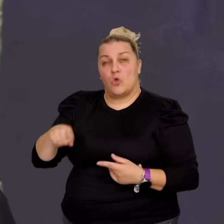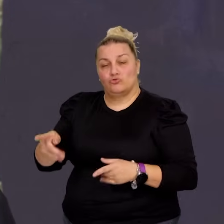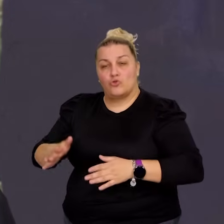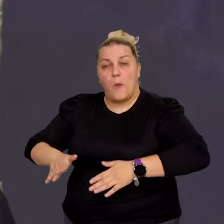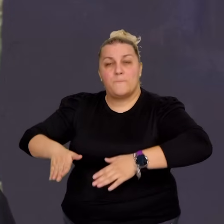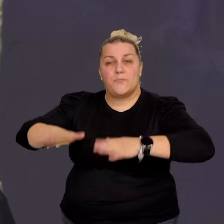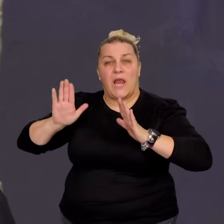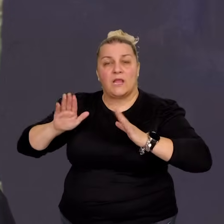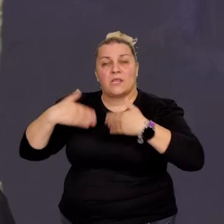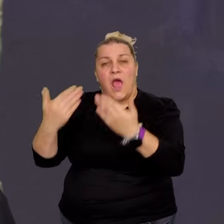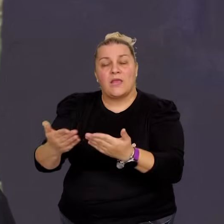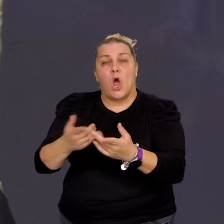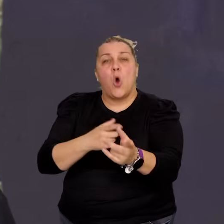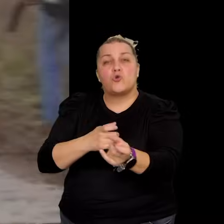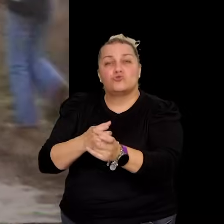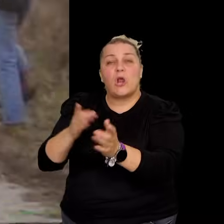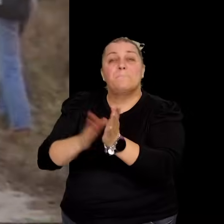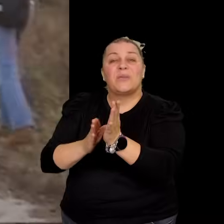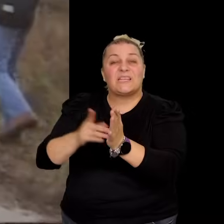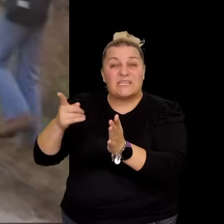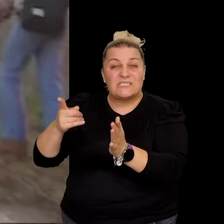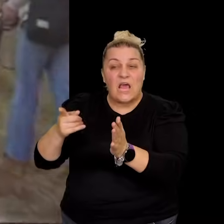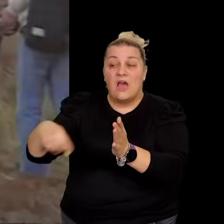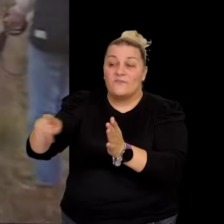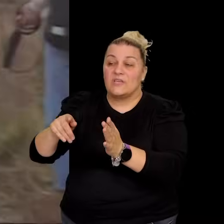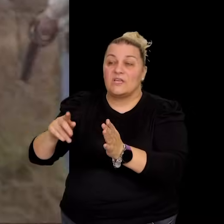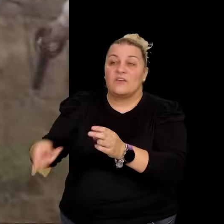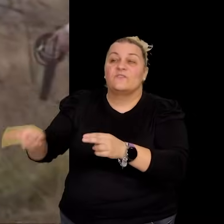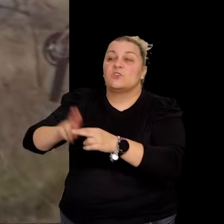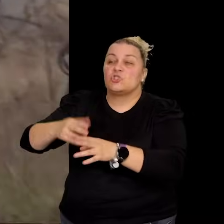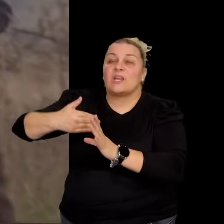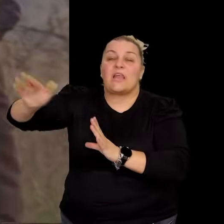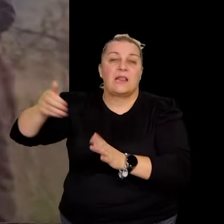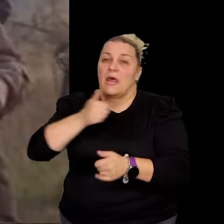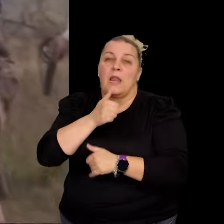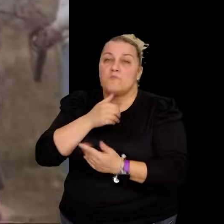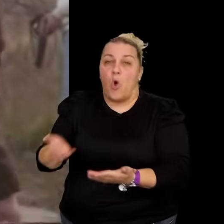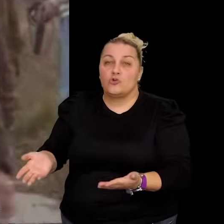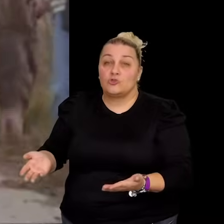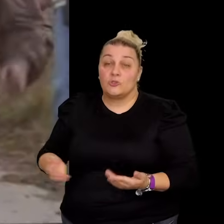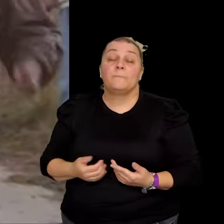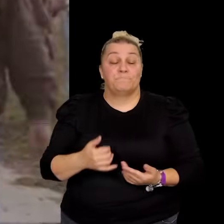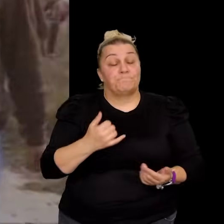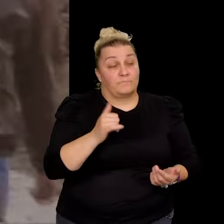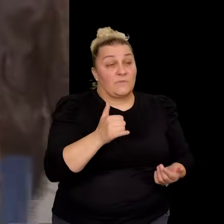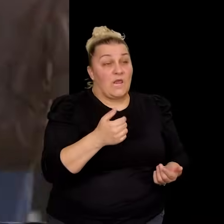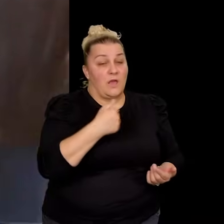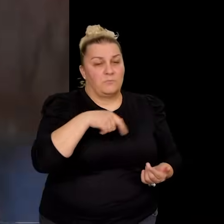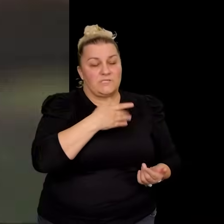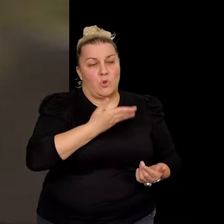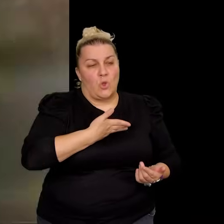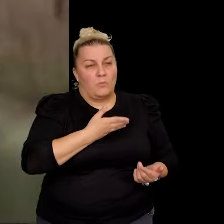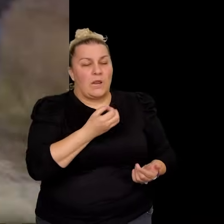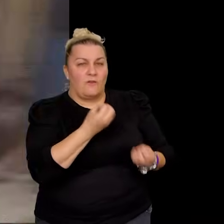predaje oružja na mitnici, jednostavno više dalje niste mogli. Da. Pa do nas je došla negdje informacija